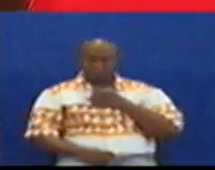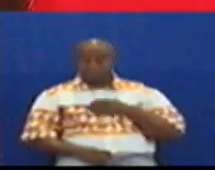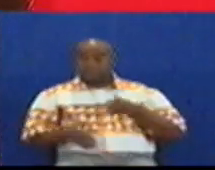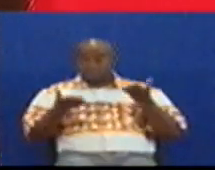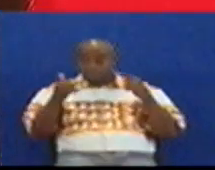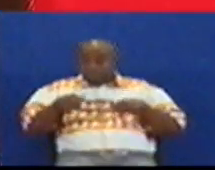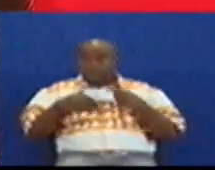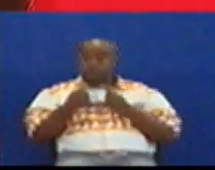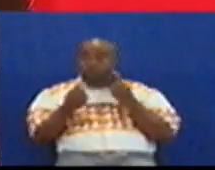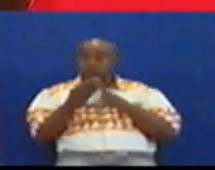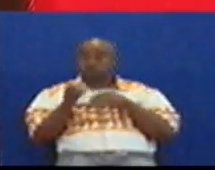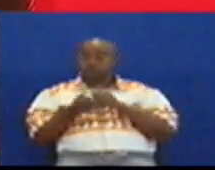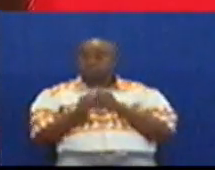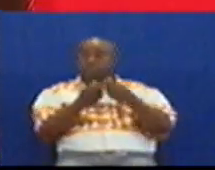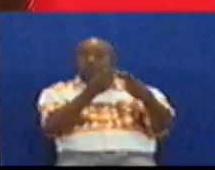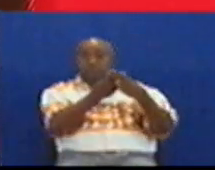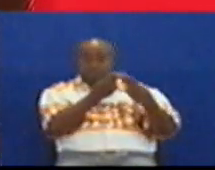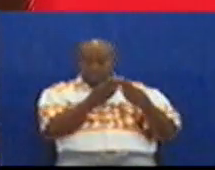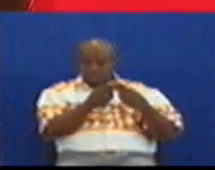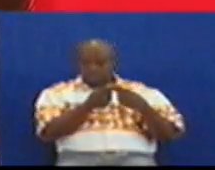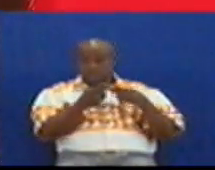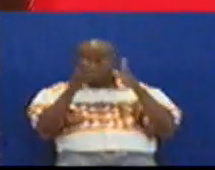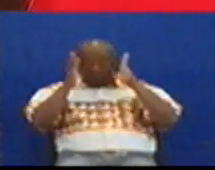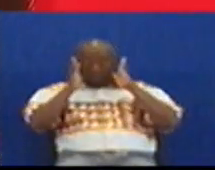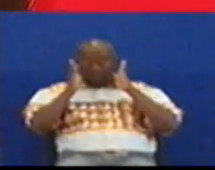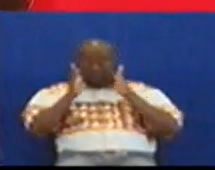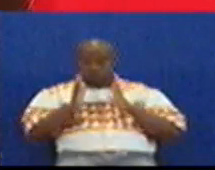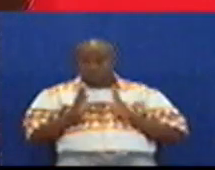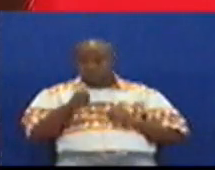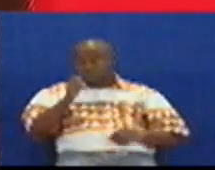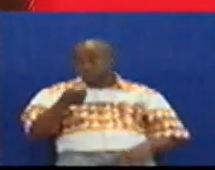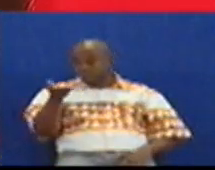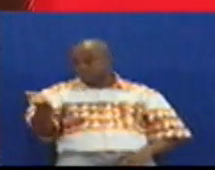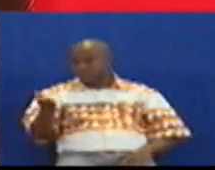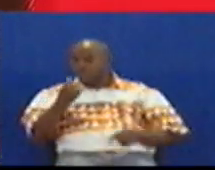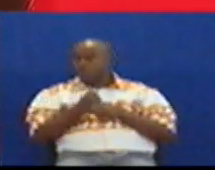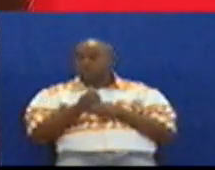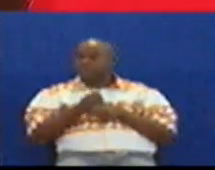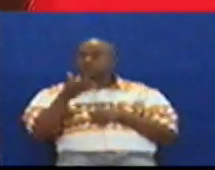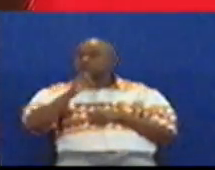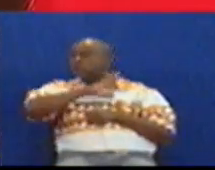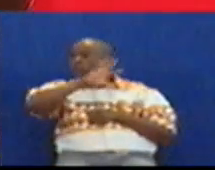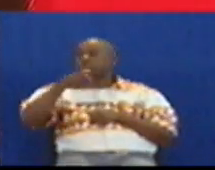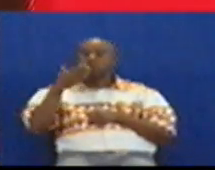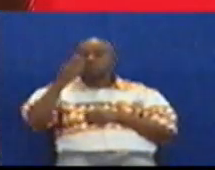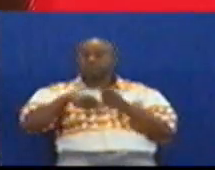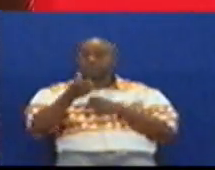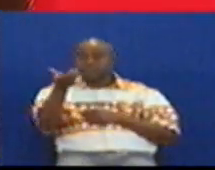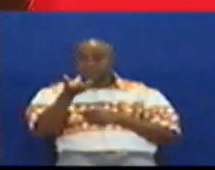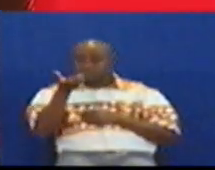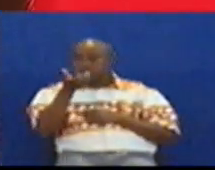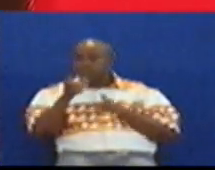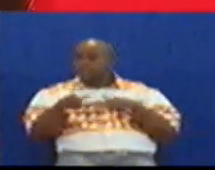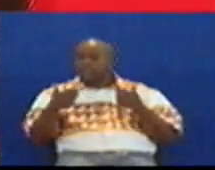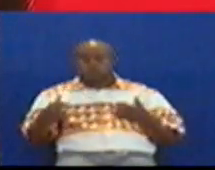madaktari. Mheshimiwa Spika, watumishi wa umma wote wana umuhimu mkubwa kwenye jamii. Lakini umuhimu wa